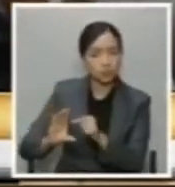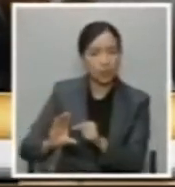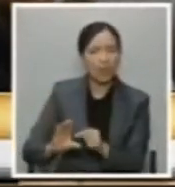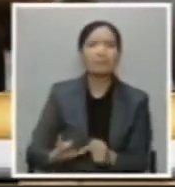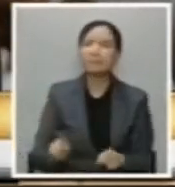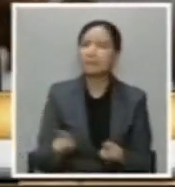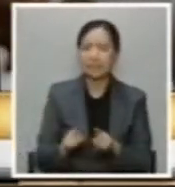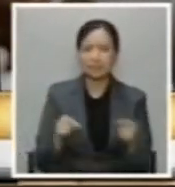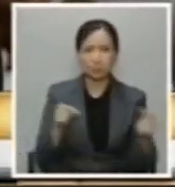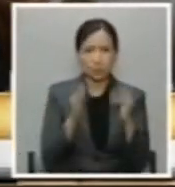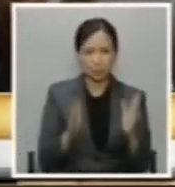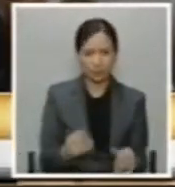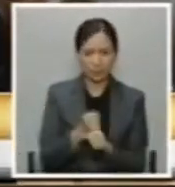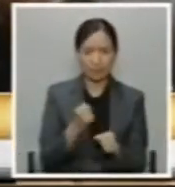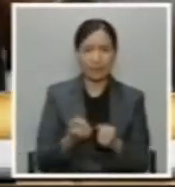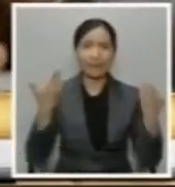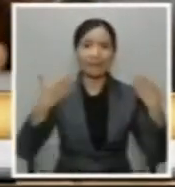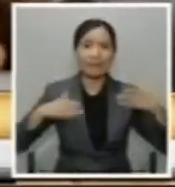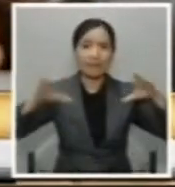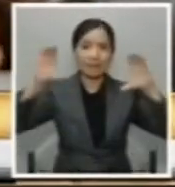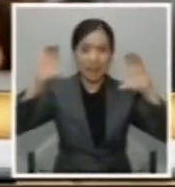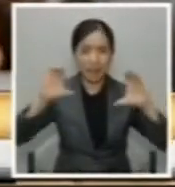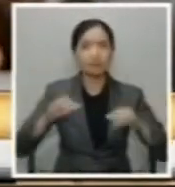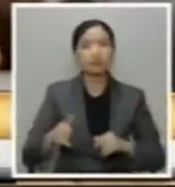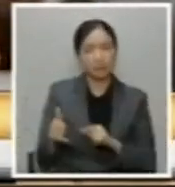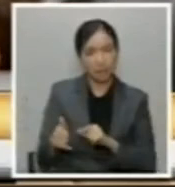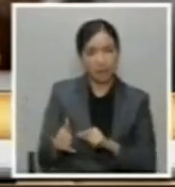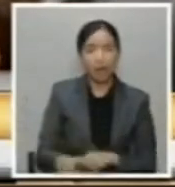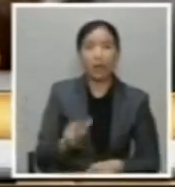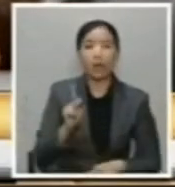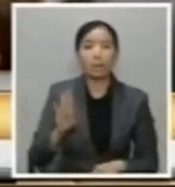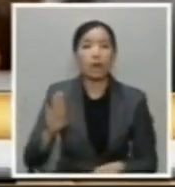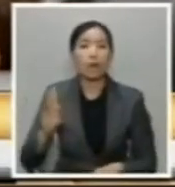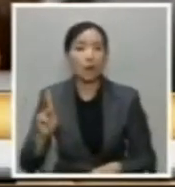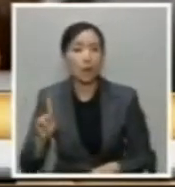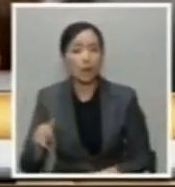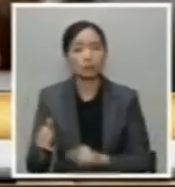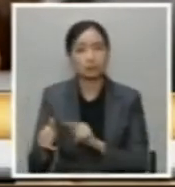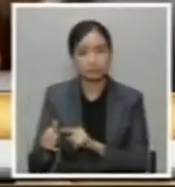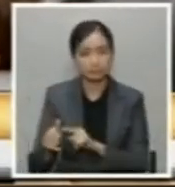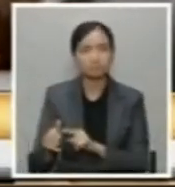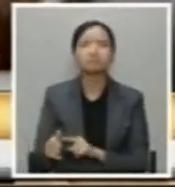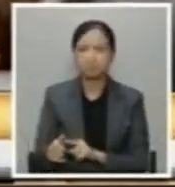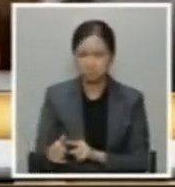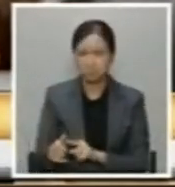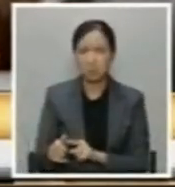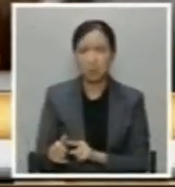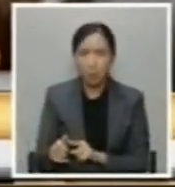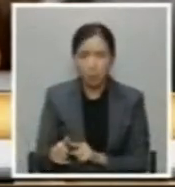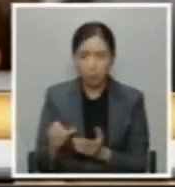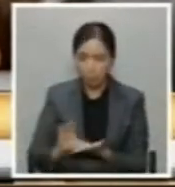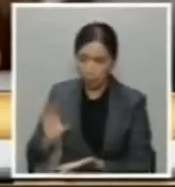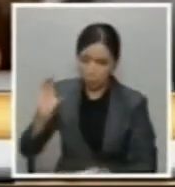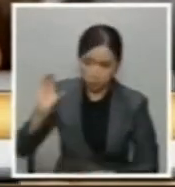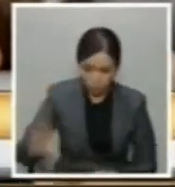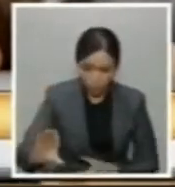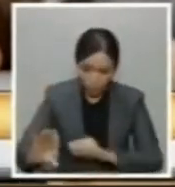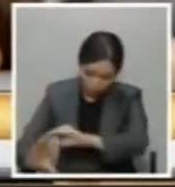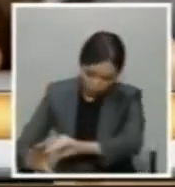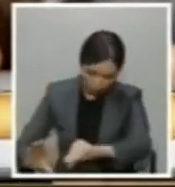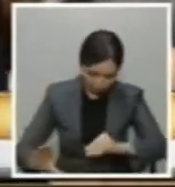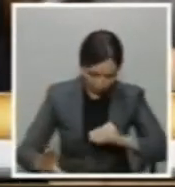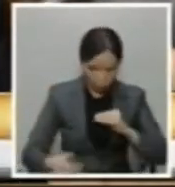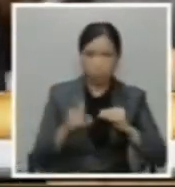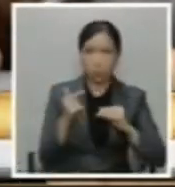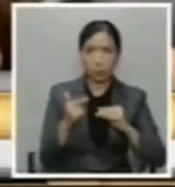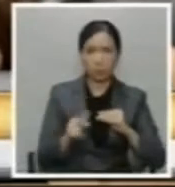าญของข้าราชการนะครับในส่วนของกบข.เนี่ยมีการลงทุนในหลักทรัพย์ในสัดส่วนถึง 24% ทำให้ผลตอบแทนก